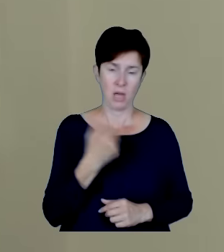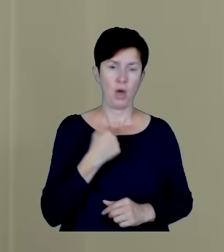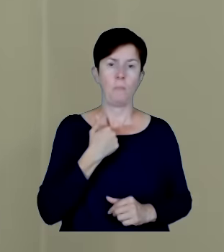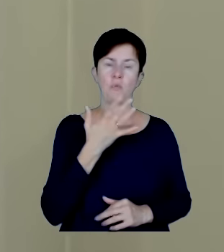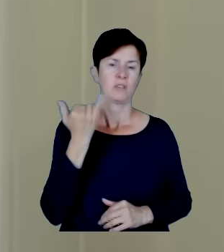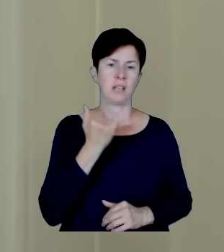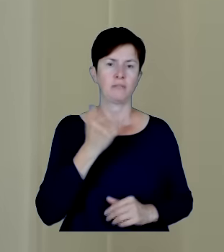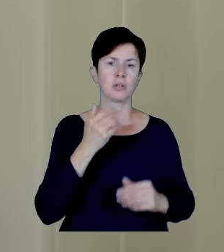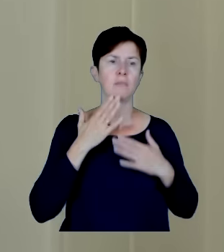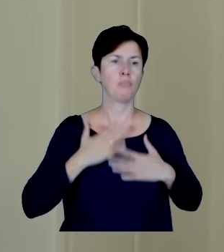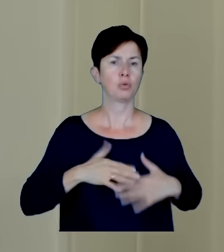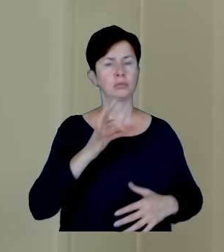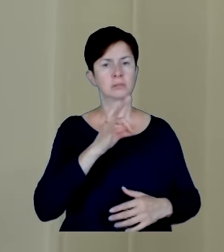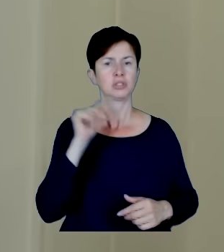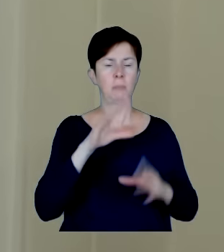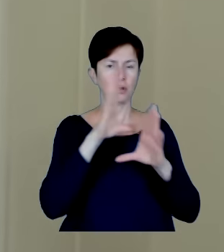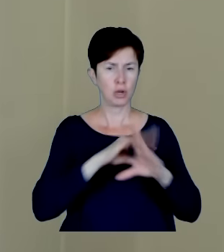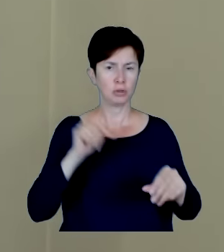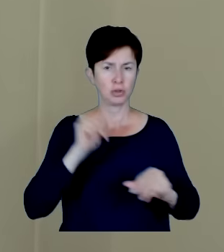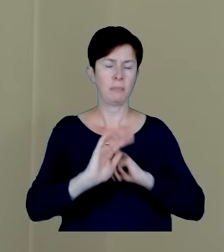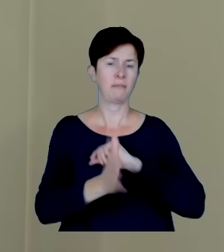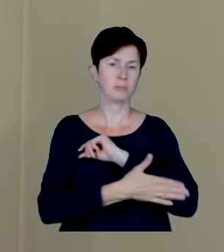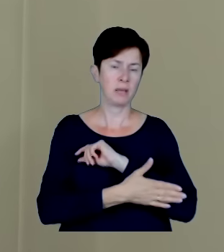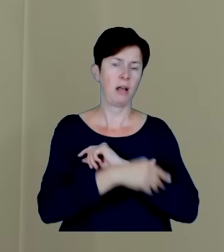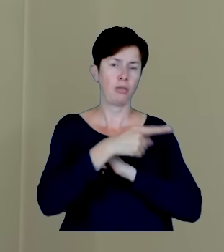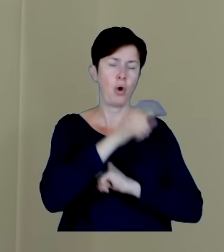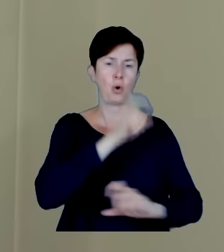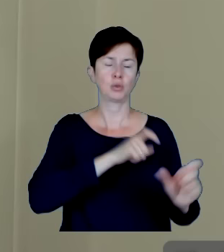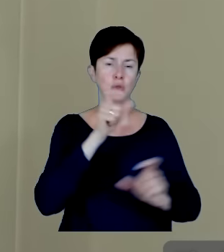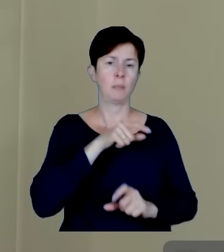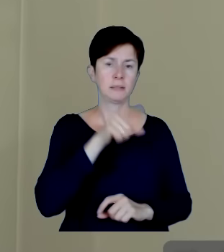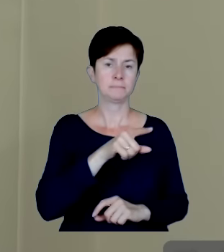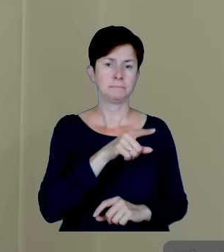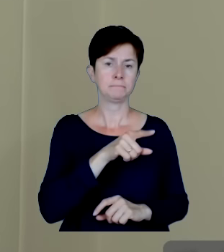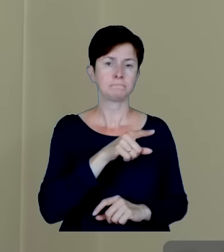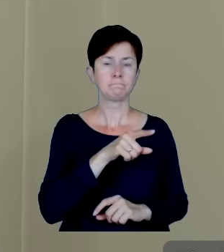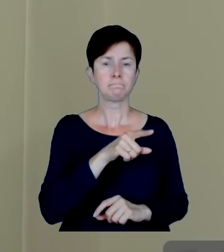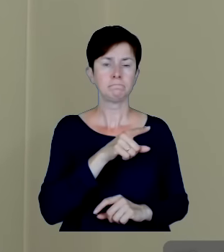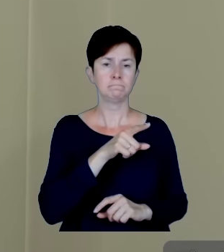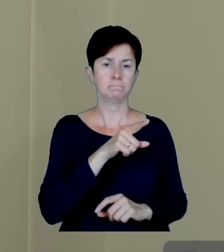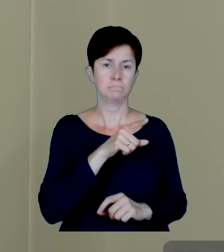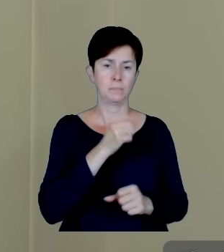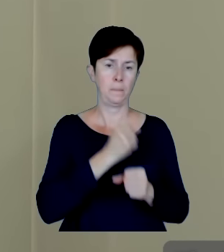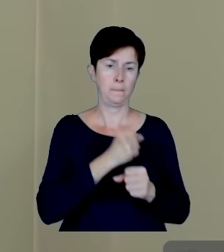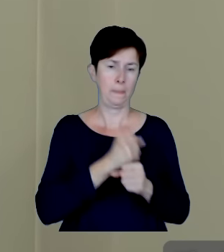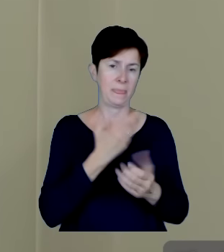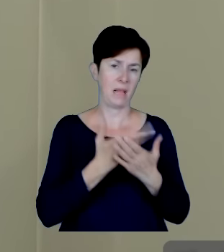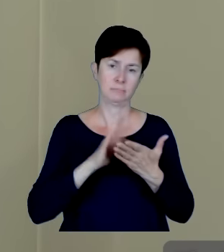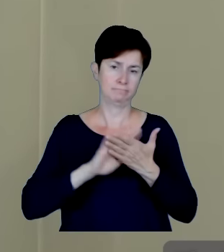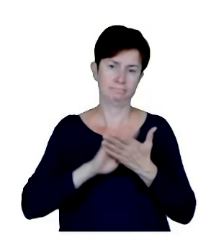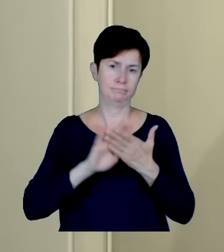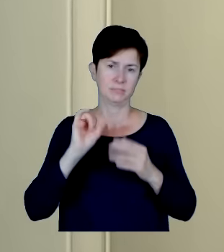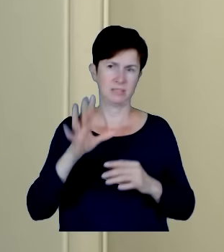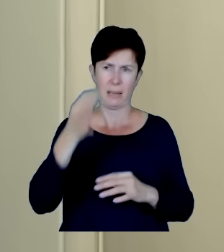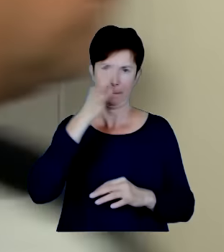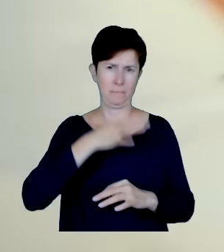się szacunek, że należy wspierać tych, którzy polskiego bezpieczeństwa bronią, więc wybaczy pan, ale na tak postawione. Donald Tusk mówił o